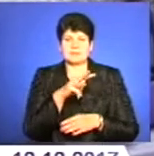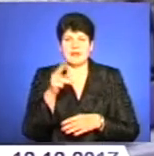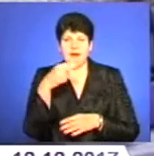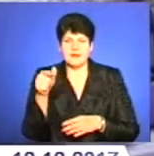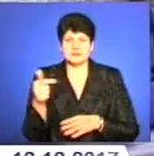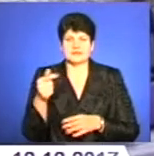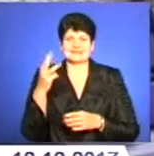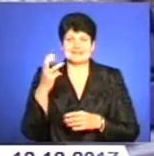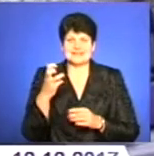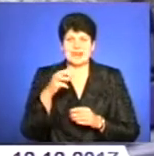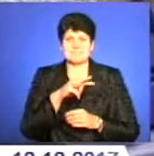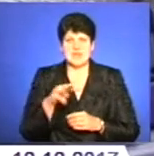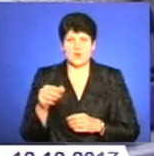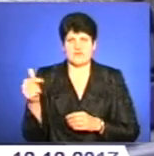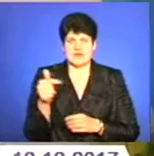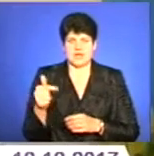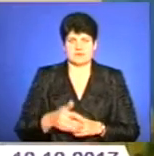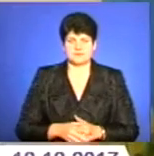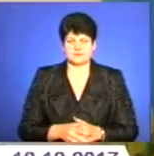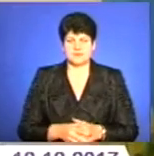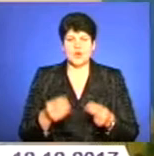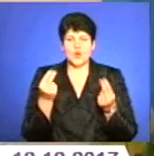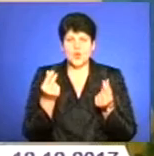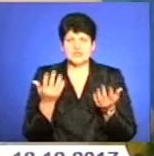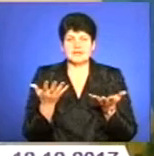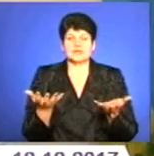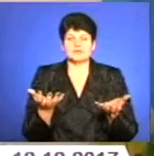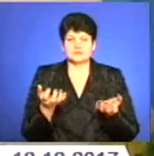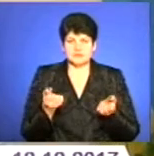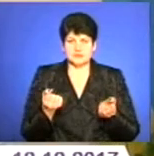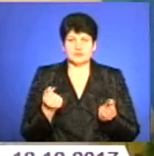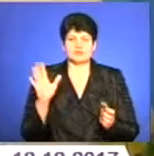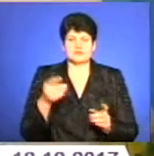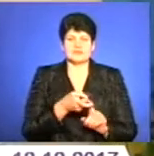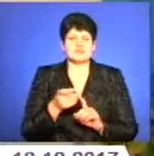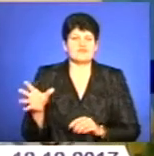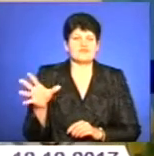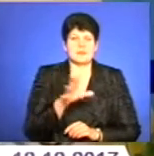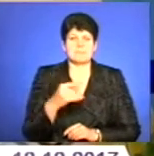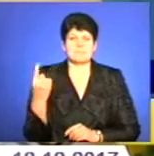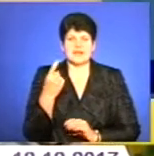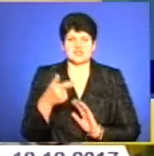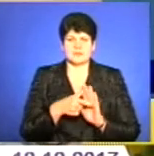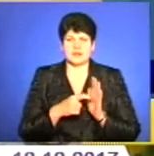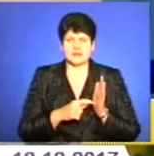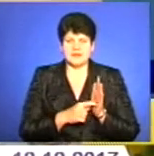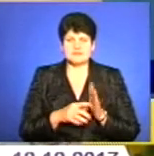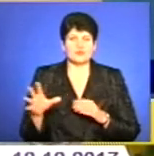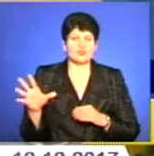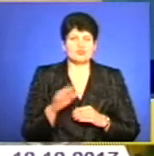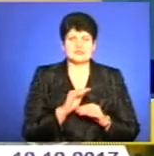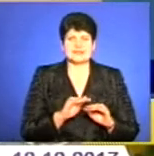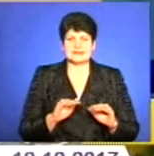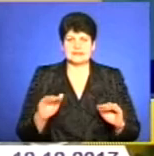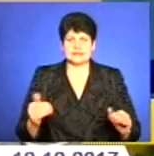мільярда 300 мільйонів гривень. Кошти, які прийдуть, стосуються усіх перших класів, і усі дітки